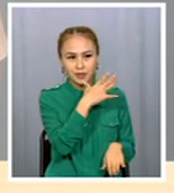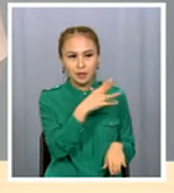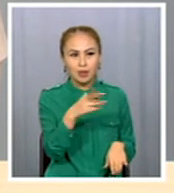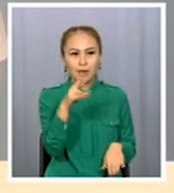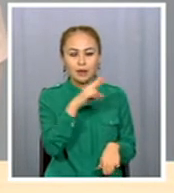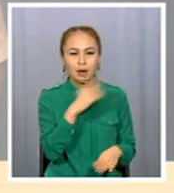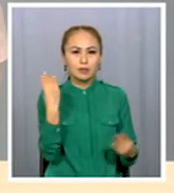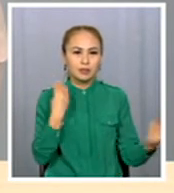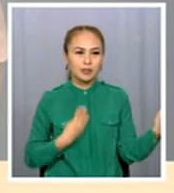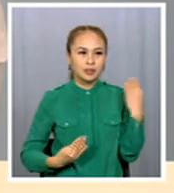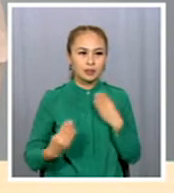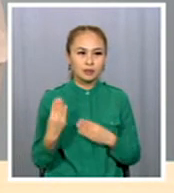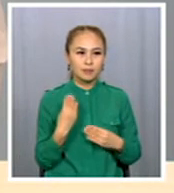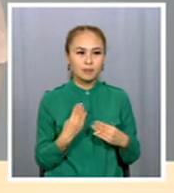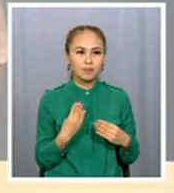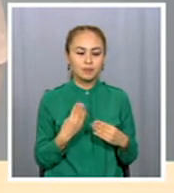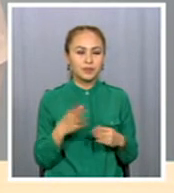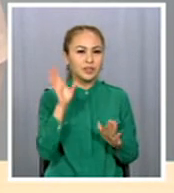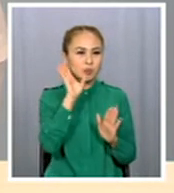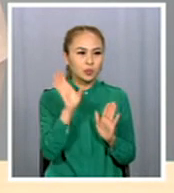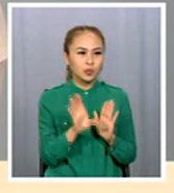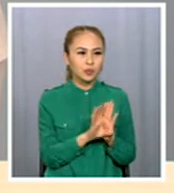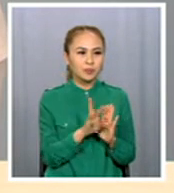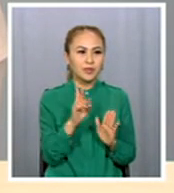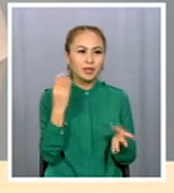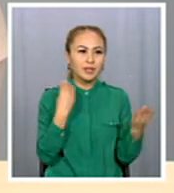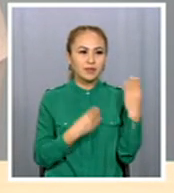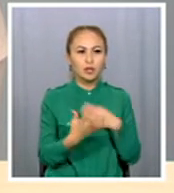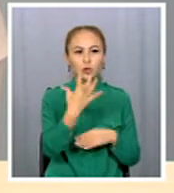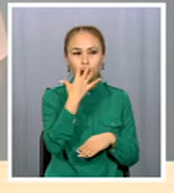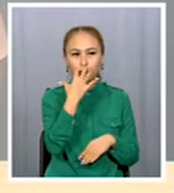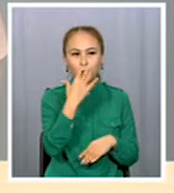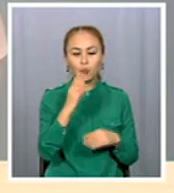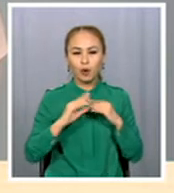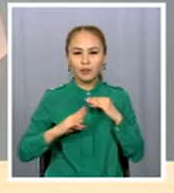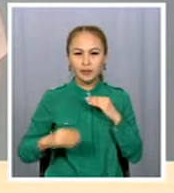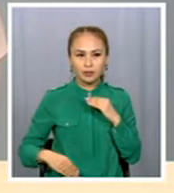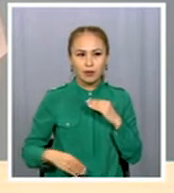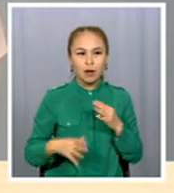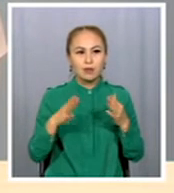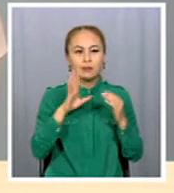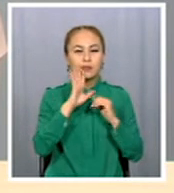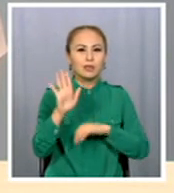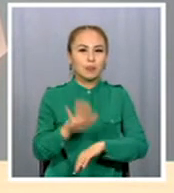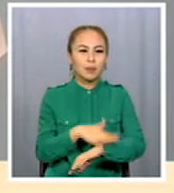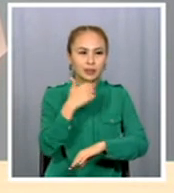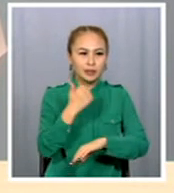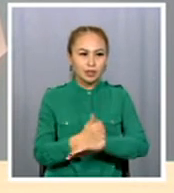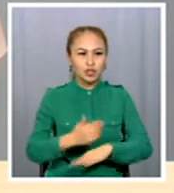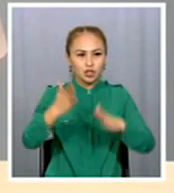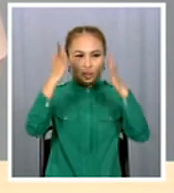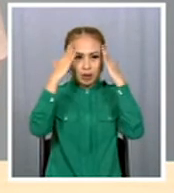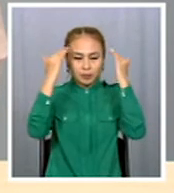времени. Итак, слушаем. Я надевала теплый пуховик, сапоги,